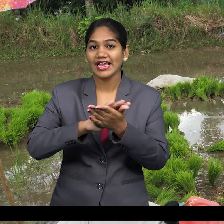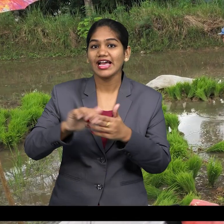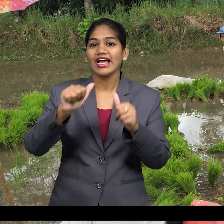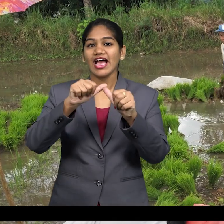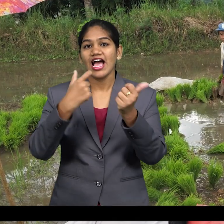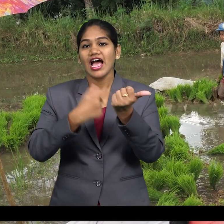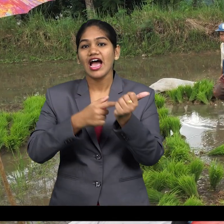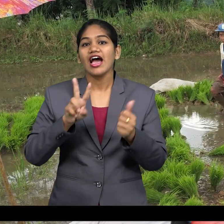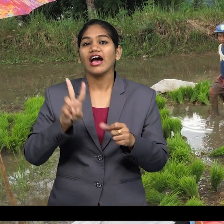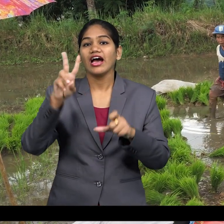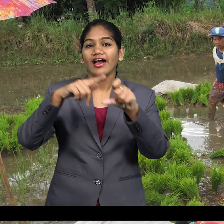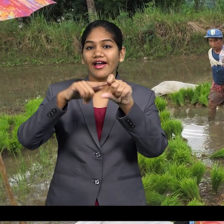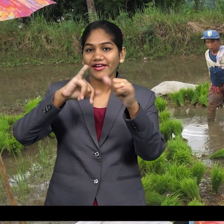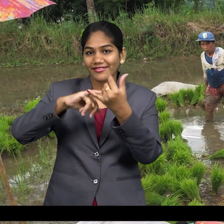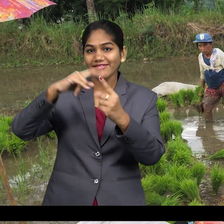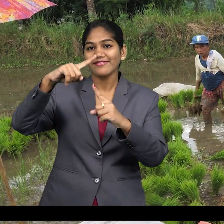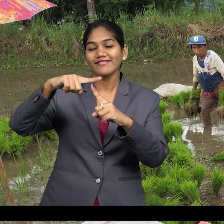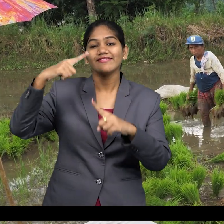कापणी